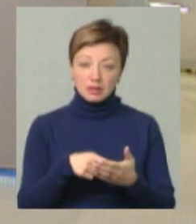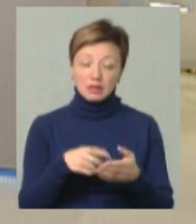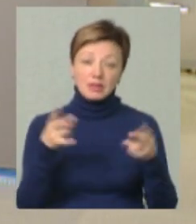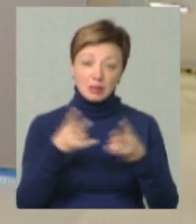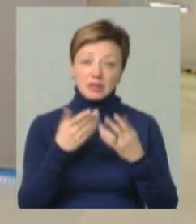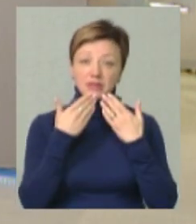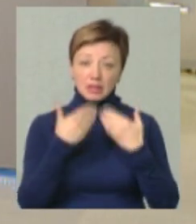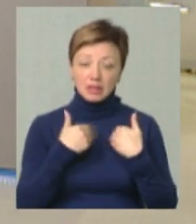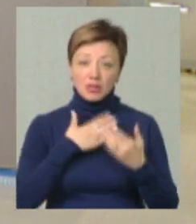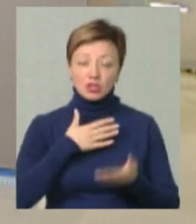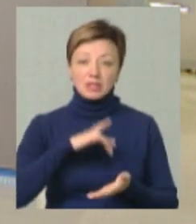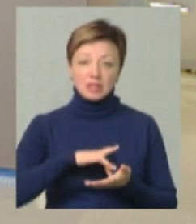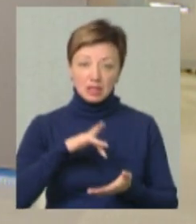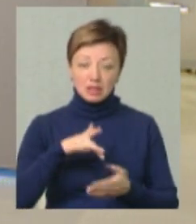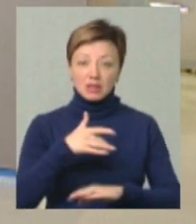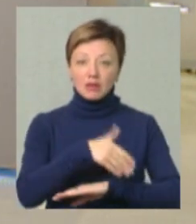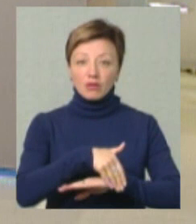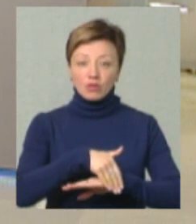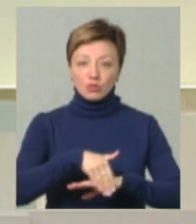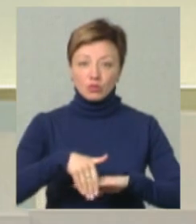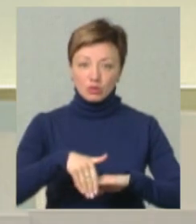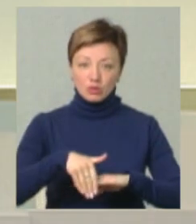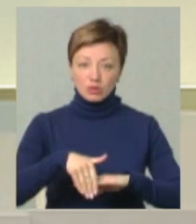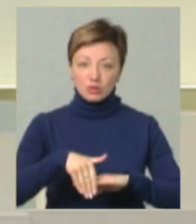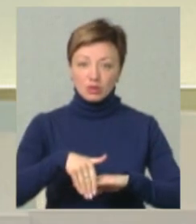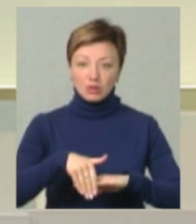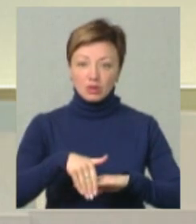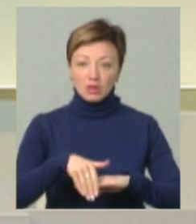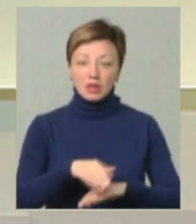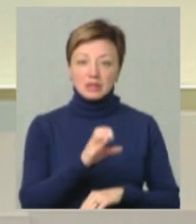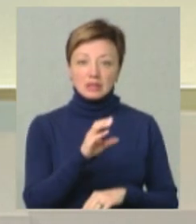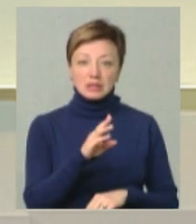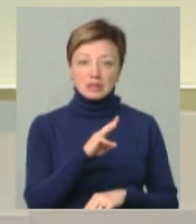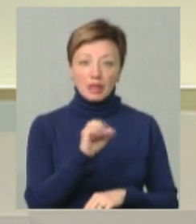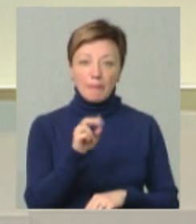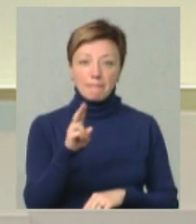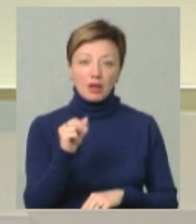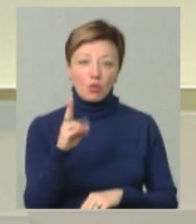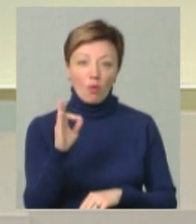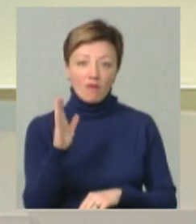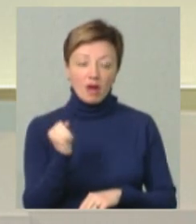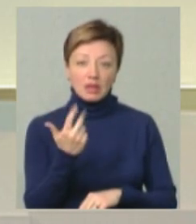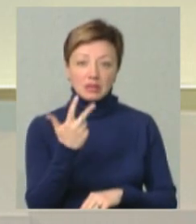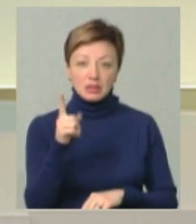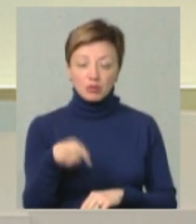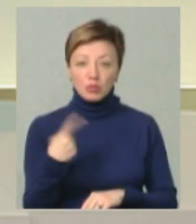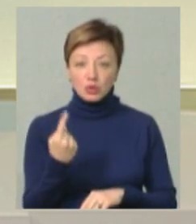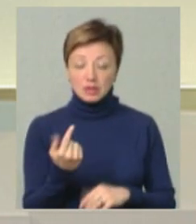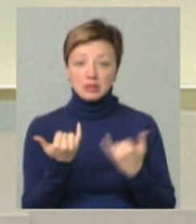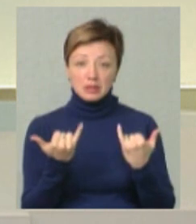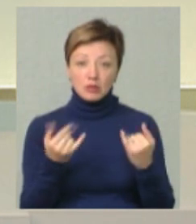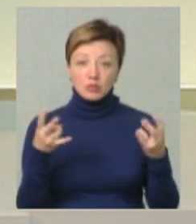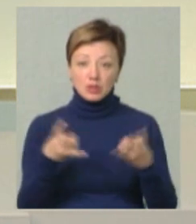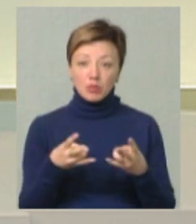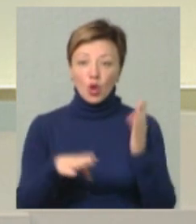звертатися в наш центр, який знаходиться за адресою Кості Степанкова, 3/1. От, ну, зараз потрібно, я ж кажу,